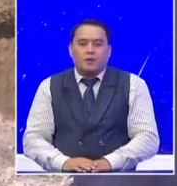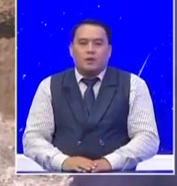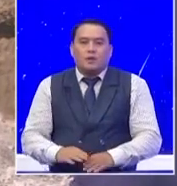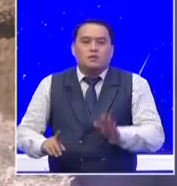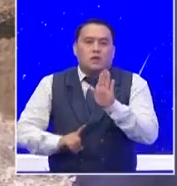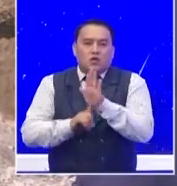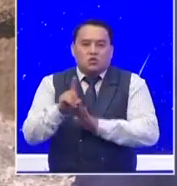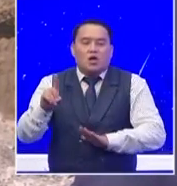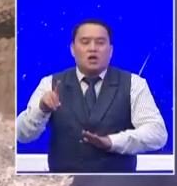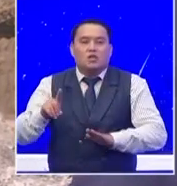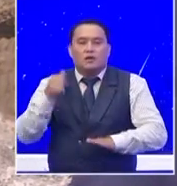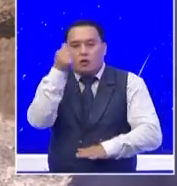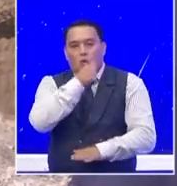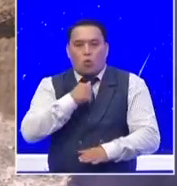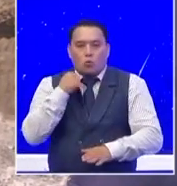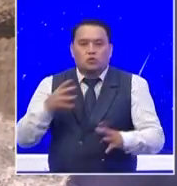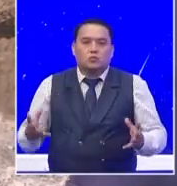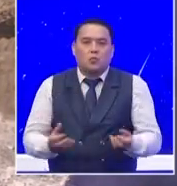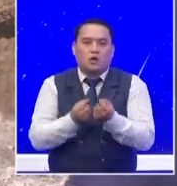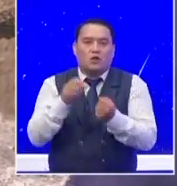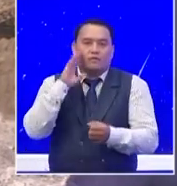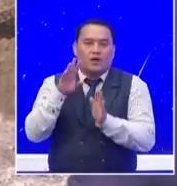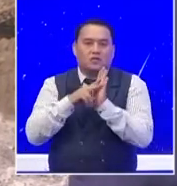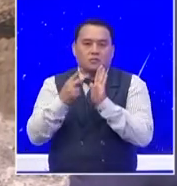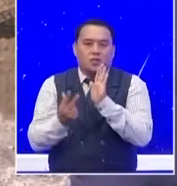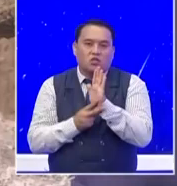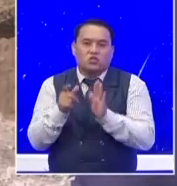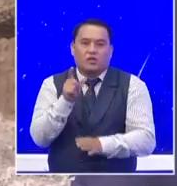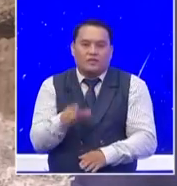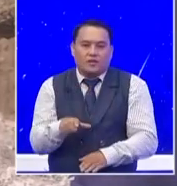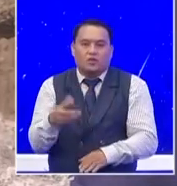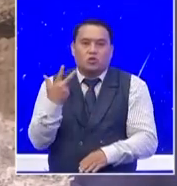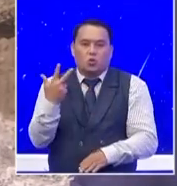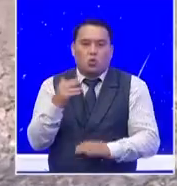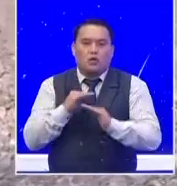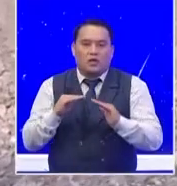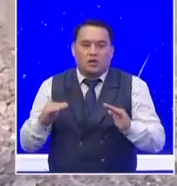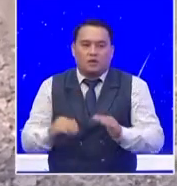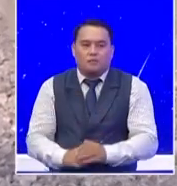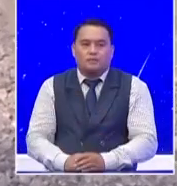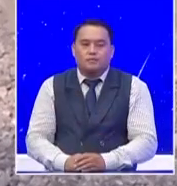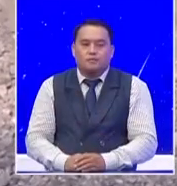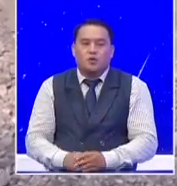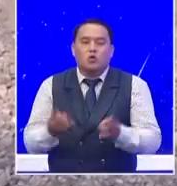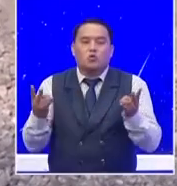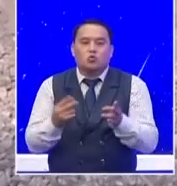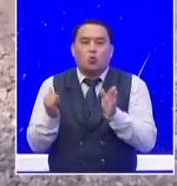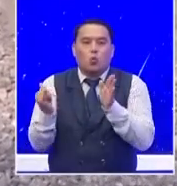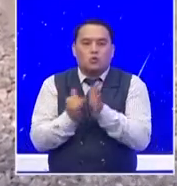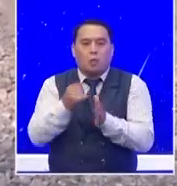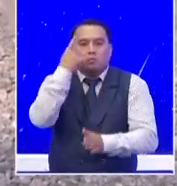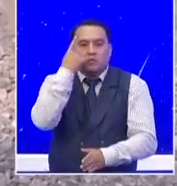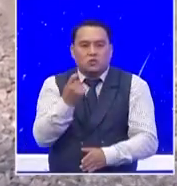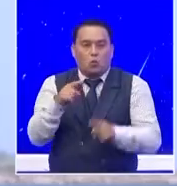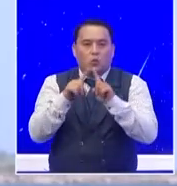купального сезона работники нашей службы спасли из воды 18 человек, трое из которых дети. Надо отметить, что установку